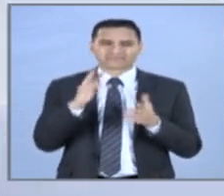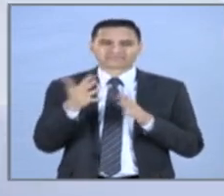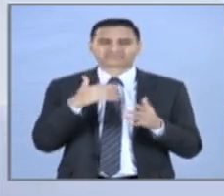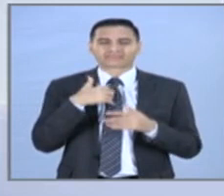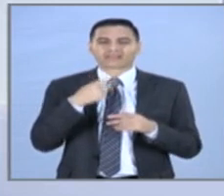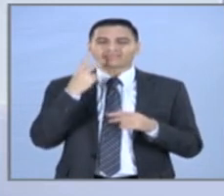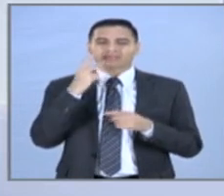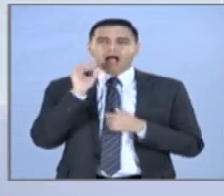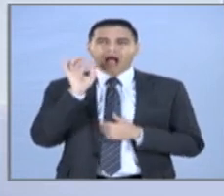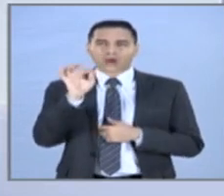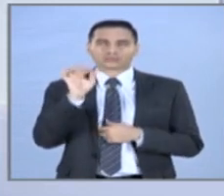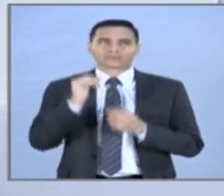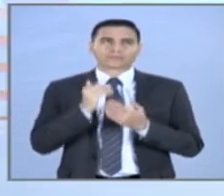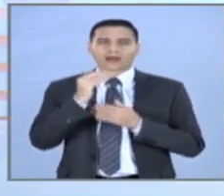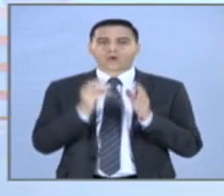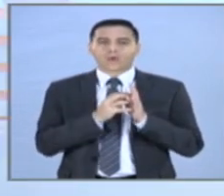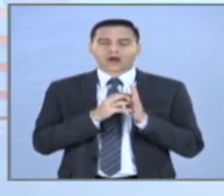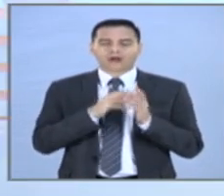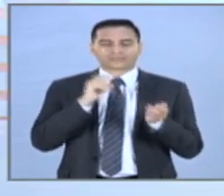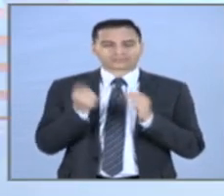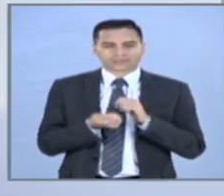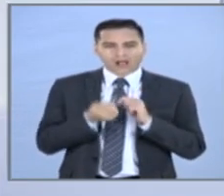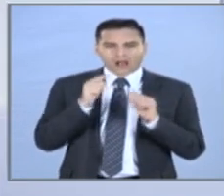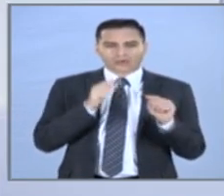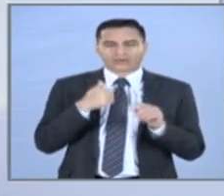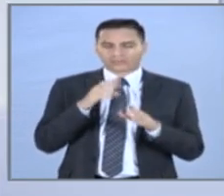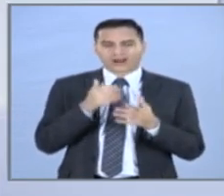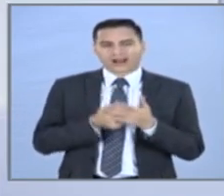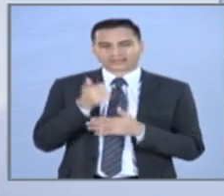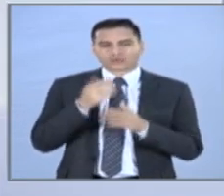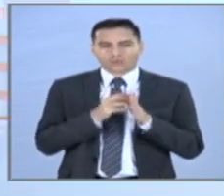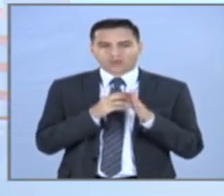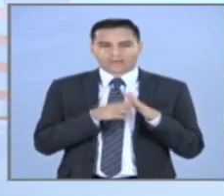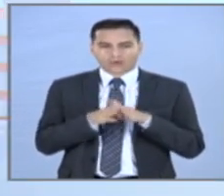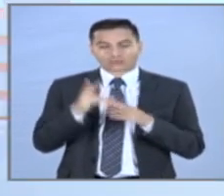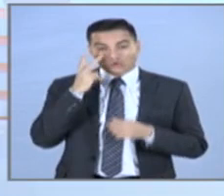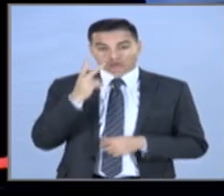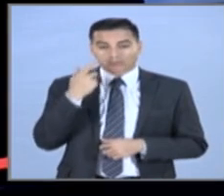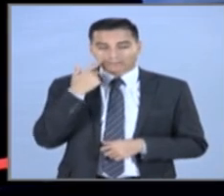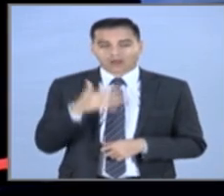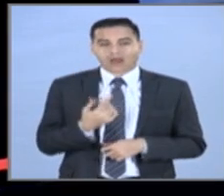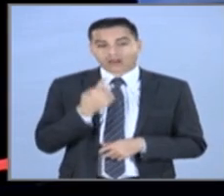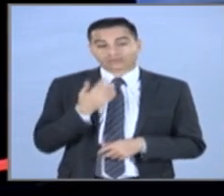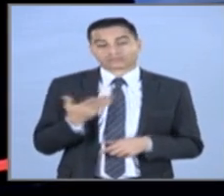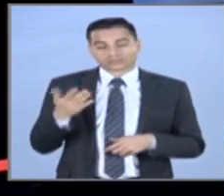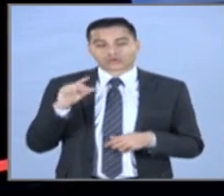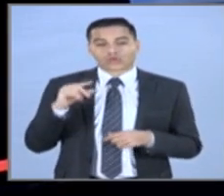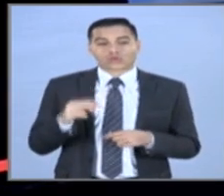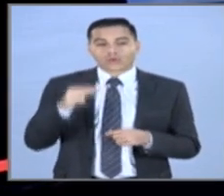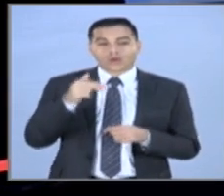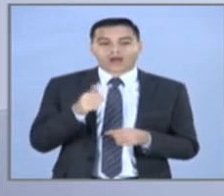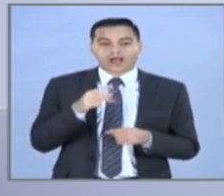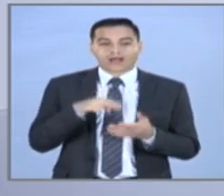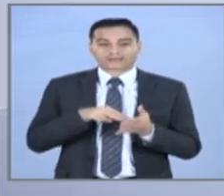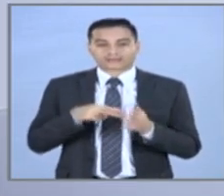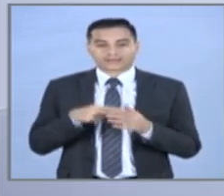حاجه دلوقتي ولما ادخل الكليه الاقي نفسي غير رايي. غير رايي، فانا قلت لما ادخل. وارد جدا، بيحصل كده كتير. نسال دعاء. ازيك يا دعاء؟